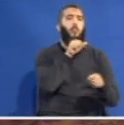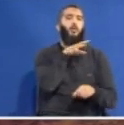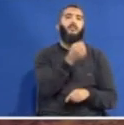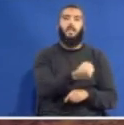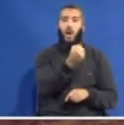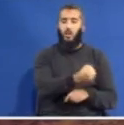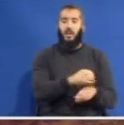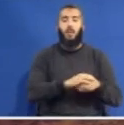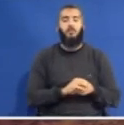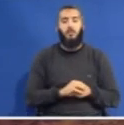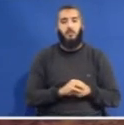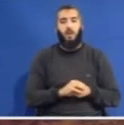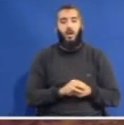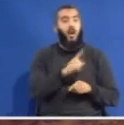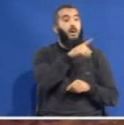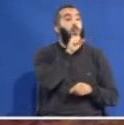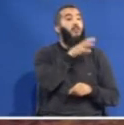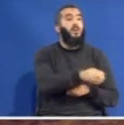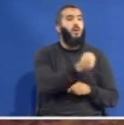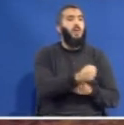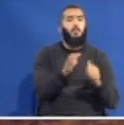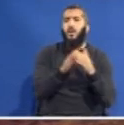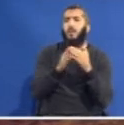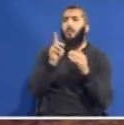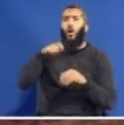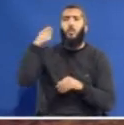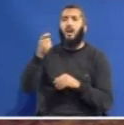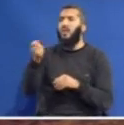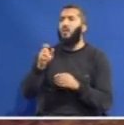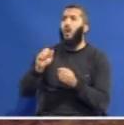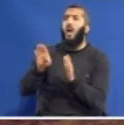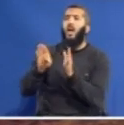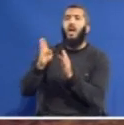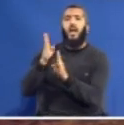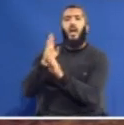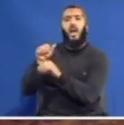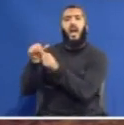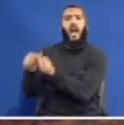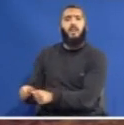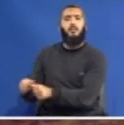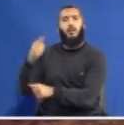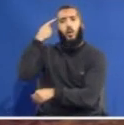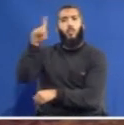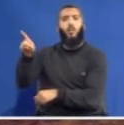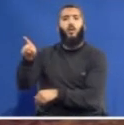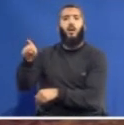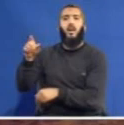بكر بجانب النبي صلى الله عليه وسلم رضي الله عنه، ماذا تركت لأهلي؟ قال تركت لهم نصف مالي، يعني شطر